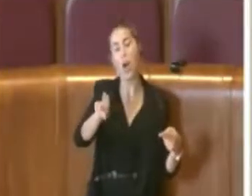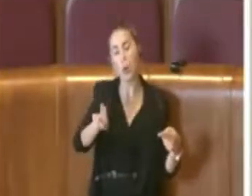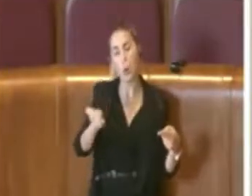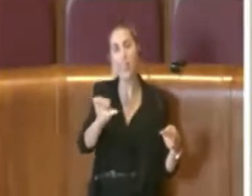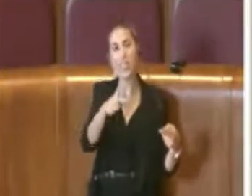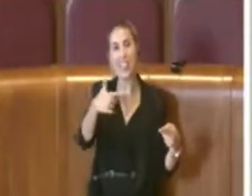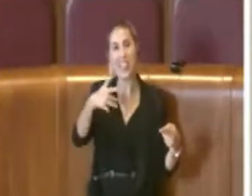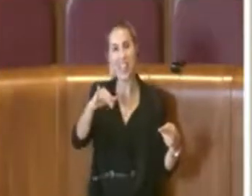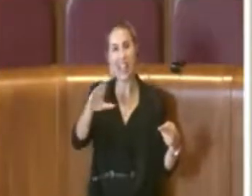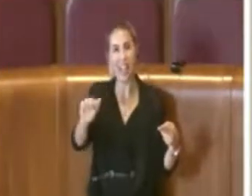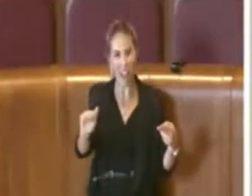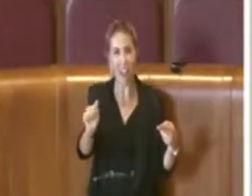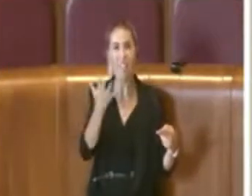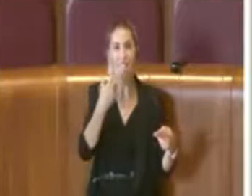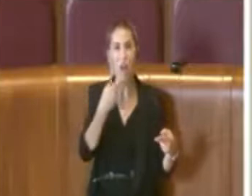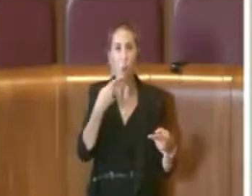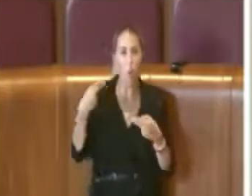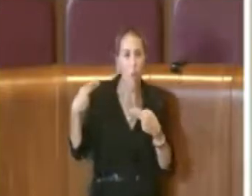E,